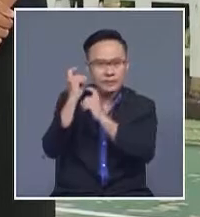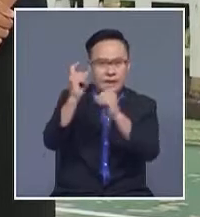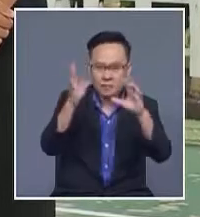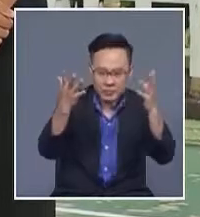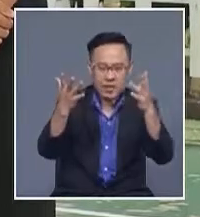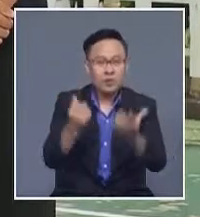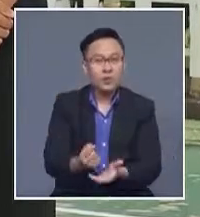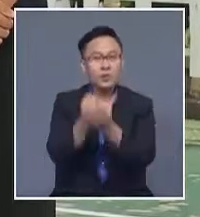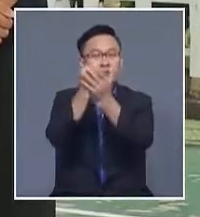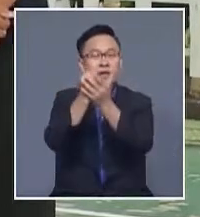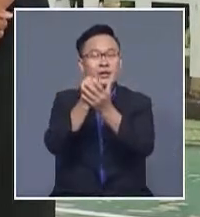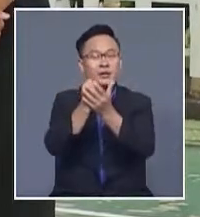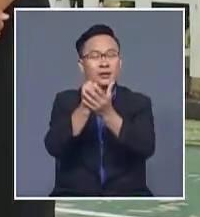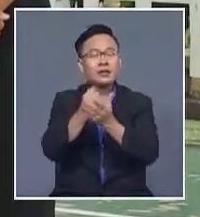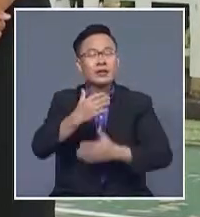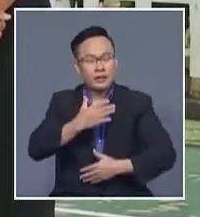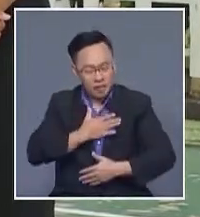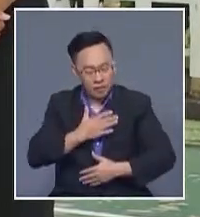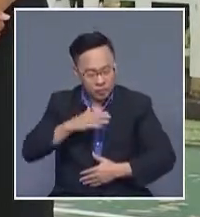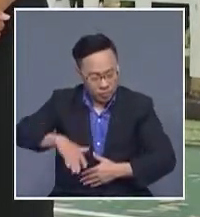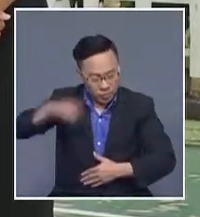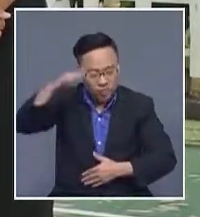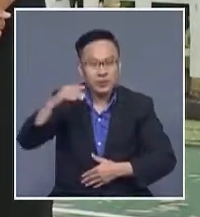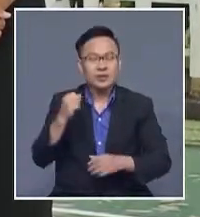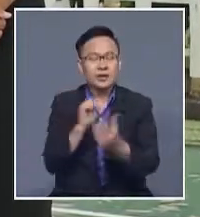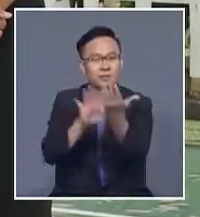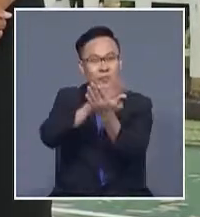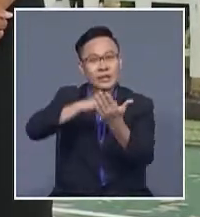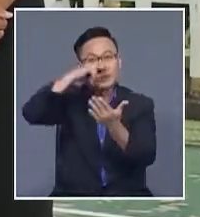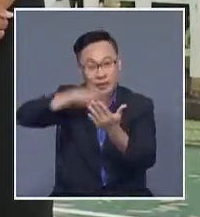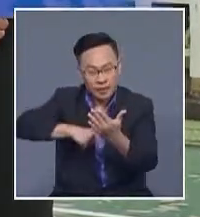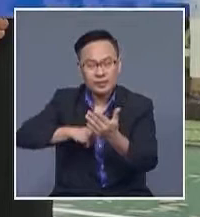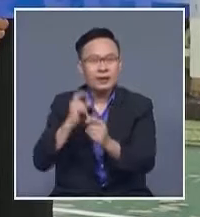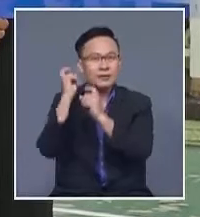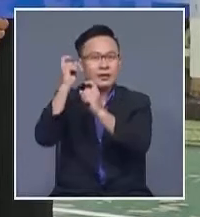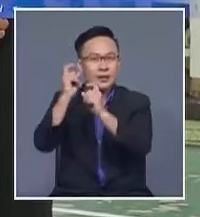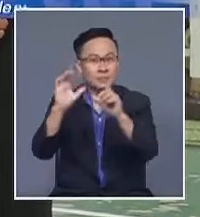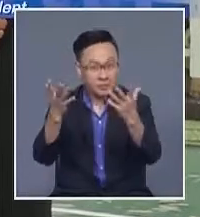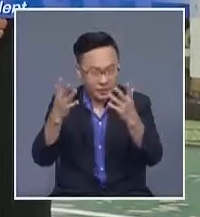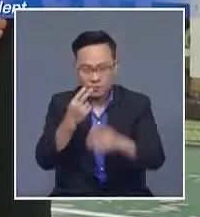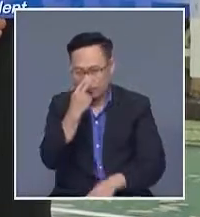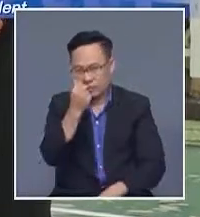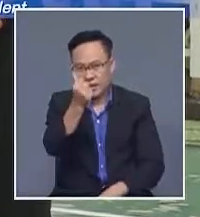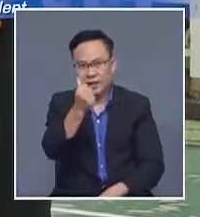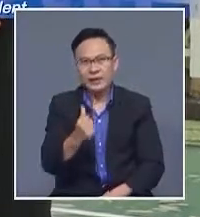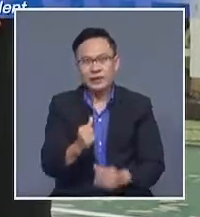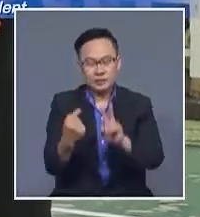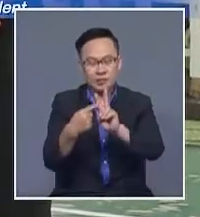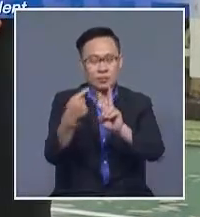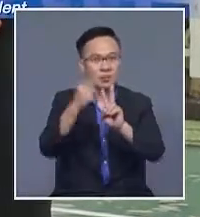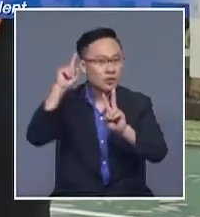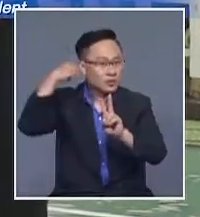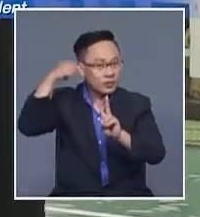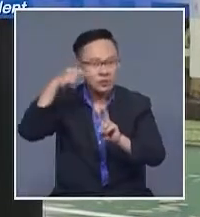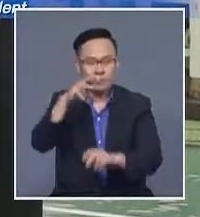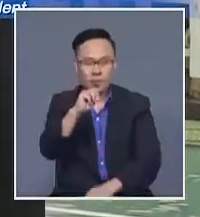เป็นเซฟตี้ไทยแลนด์นั่นก็คือเด็กหญิงนาดาจีเมกอยู่ชั้นมัธยมศึกษาปีที่3และเด็กชายสุวรรณเรืองรำอยู่ชั้นมัธยมศึกษาปีที่3